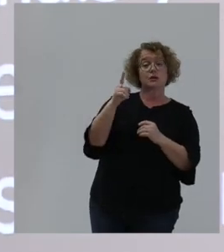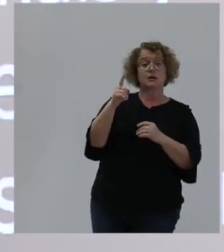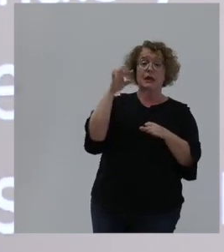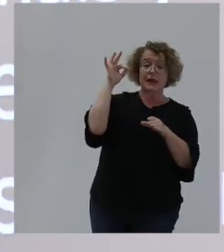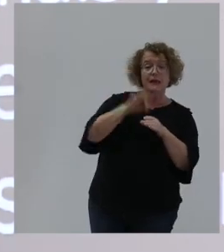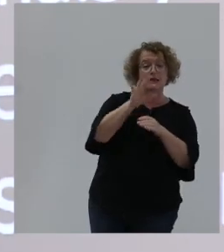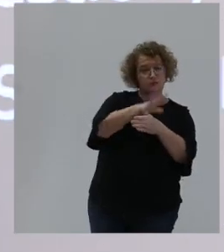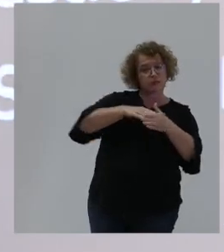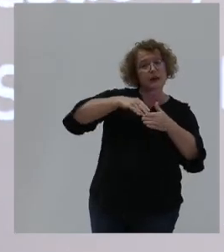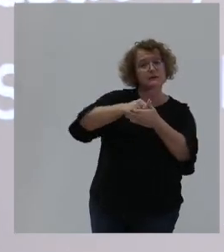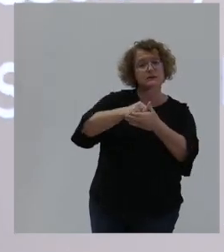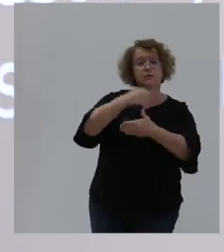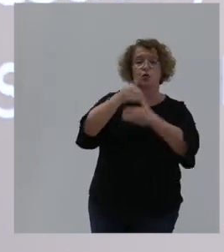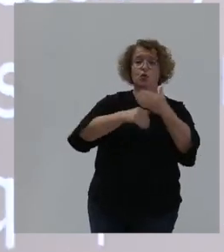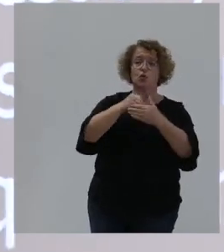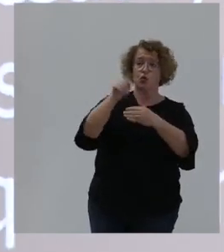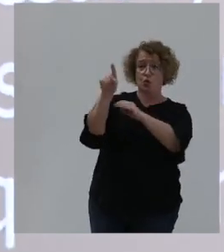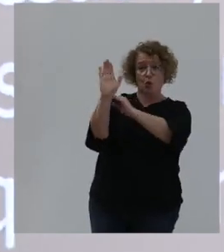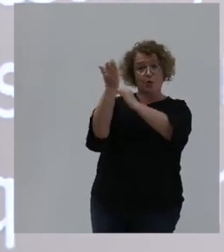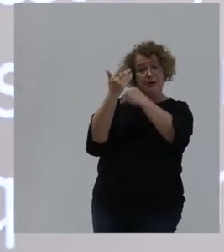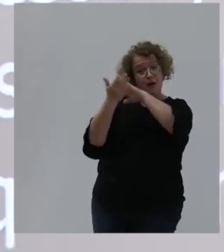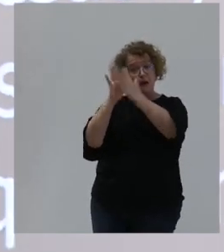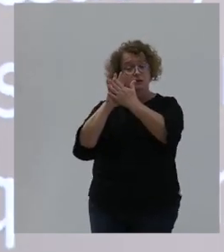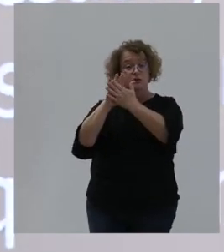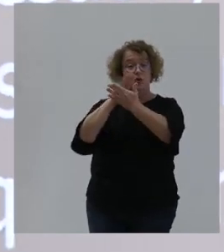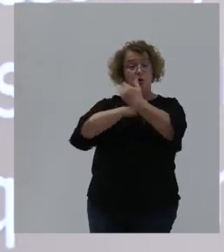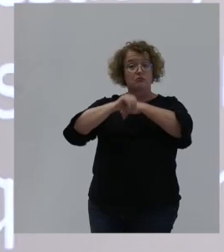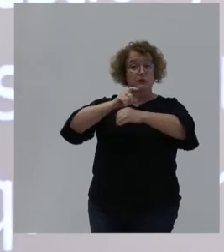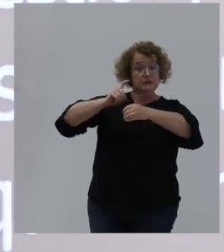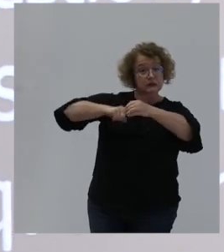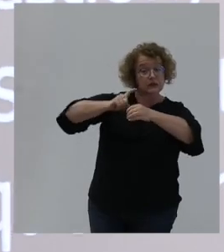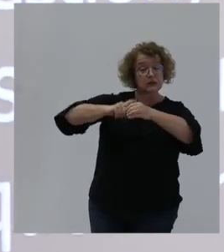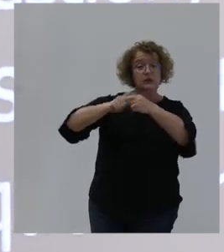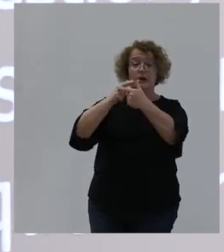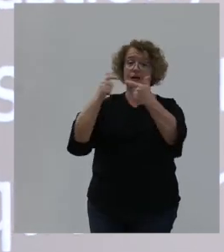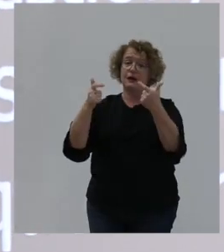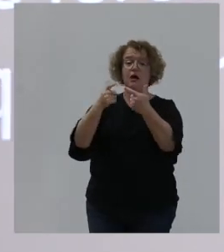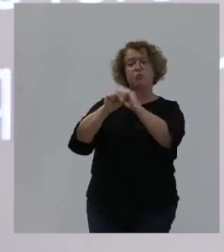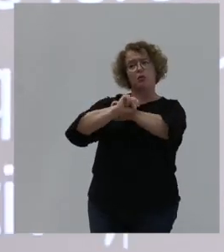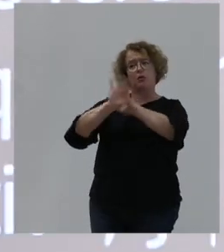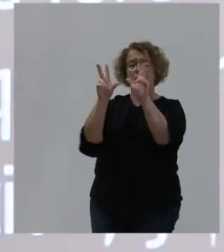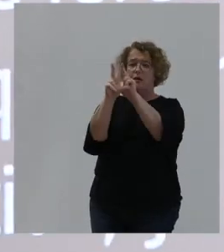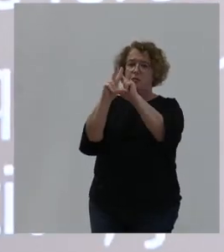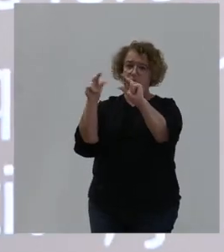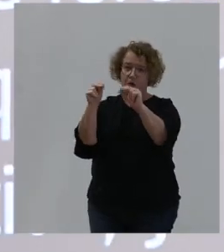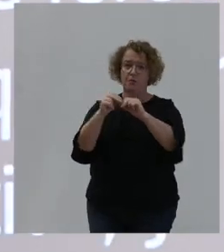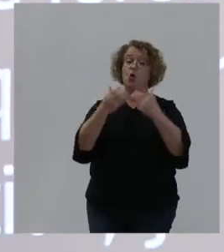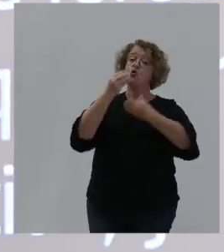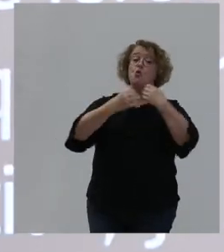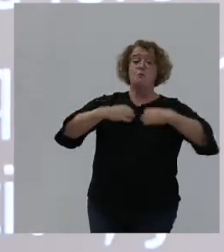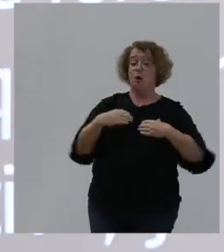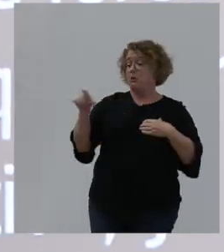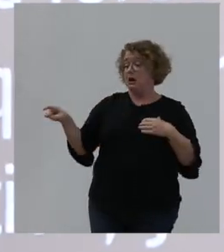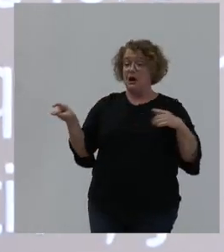élections, si vous représentez un syndicat, une association, une organisation. Je pense que c'est le plus transparent pour tout le monde de